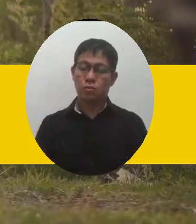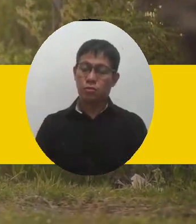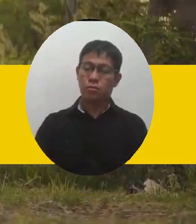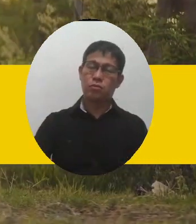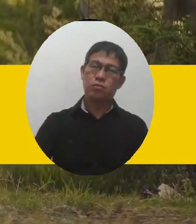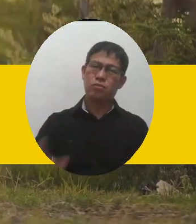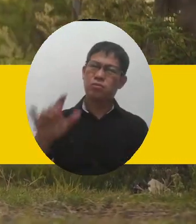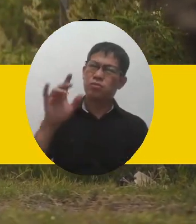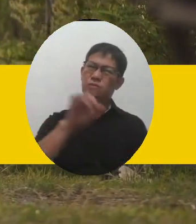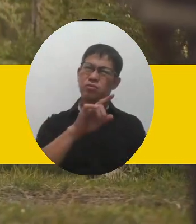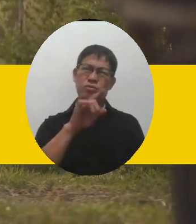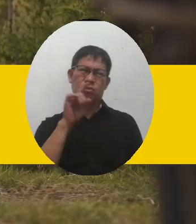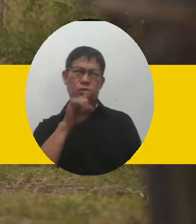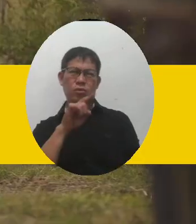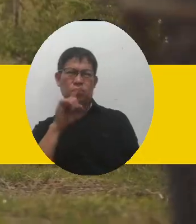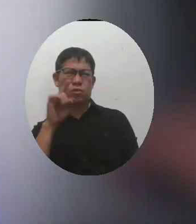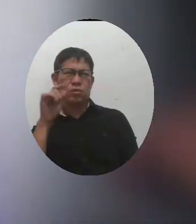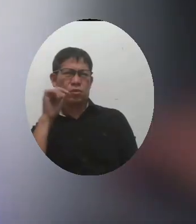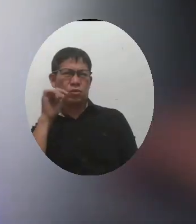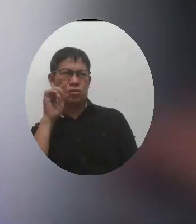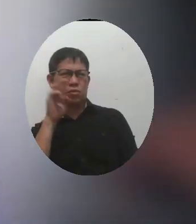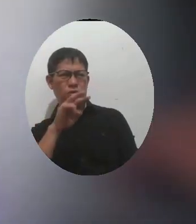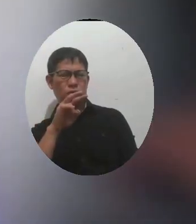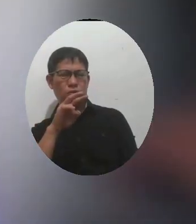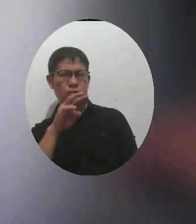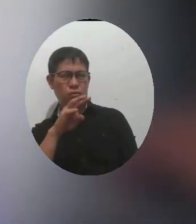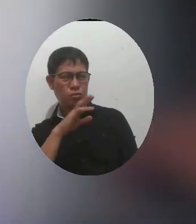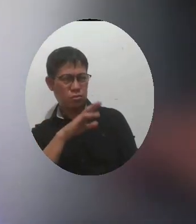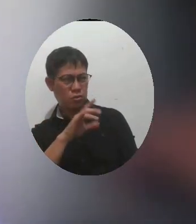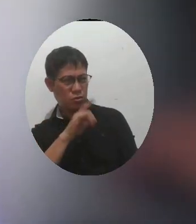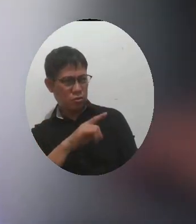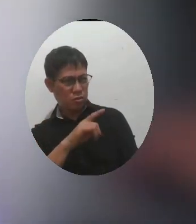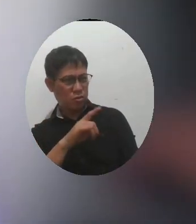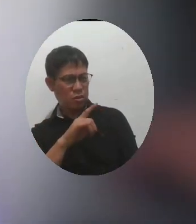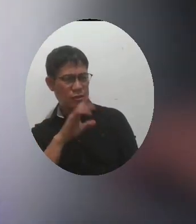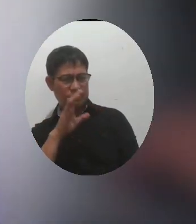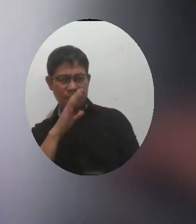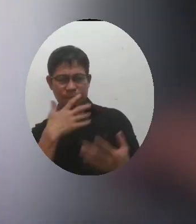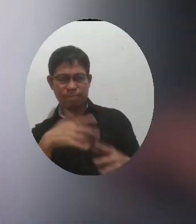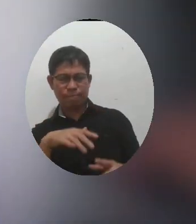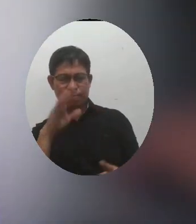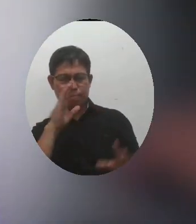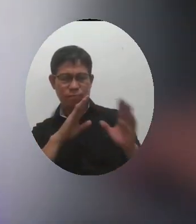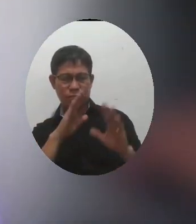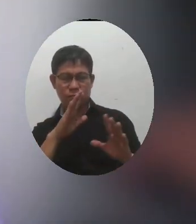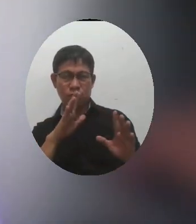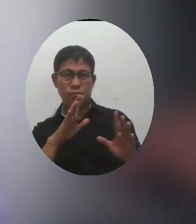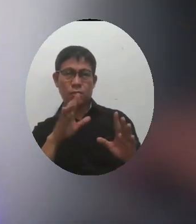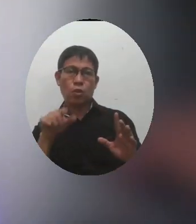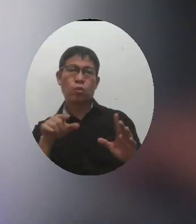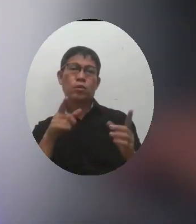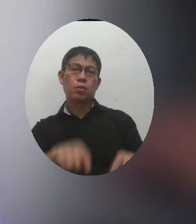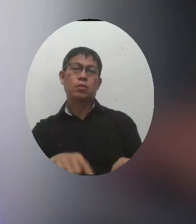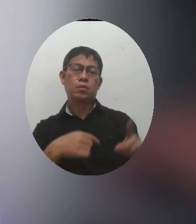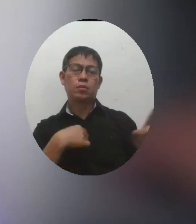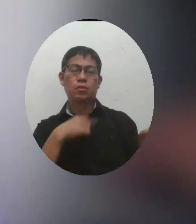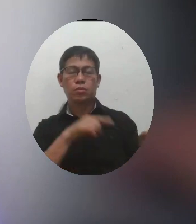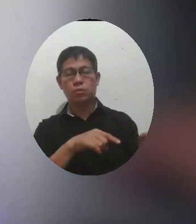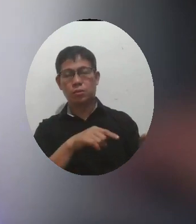donate@kapwako.org. Maraming salamat po. Akala ng pamilya nila Nanay Arlene, ito na ang pinakamatinding pagsubok sa kanilang